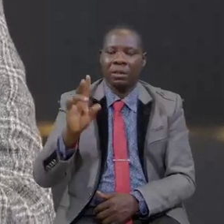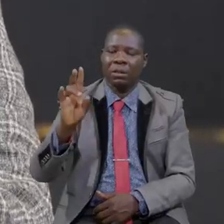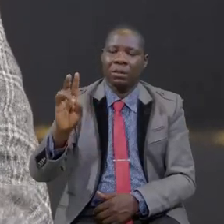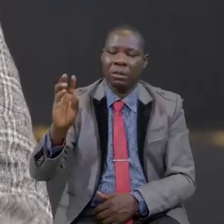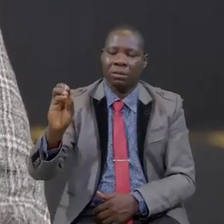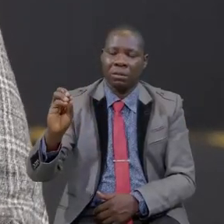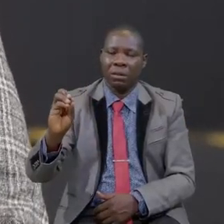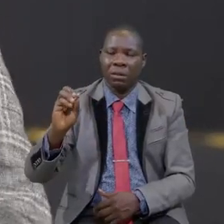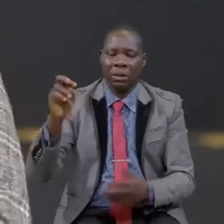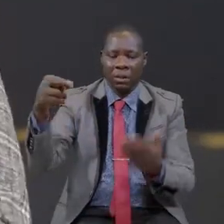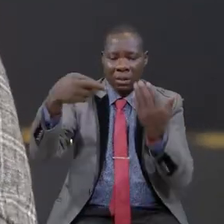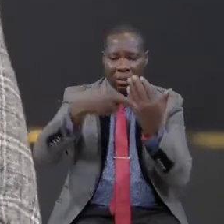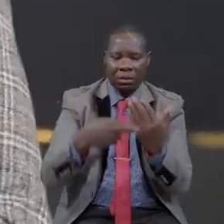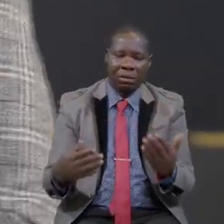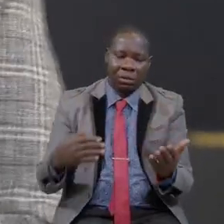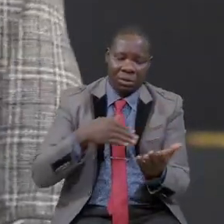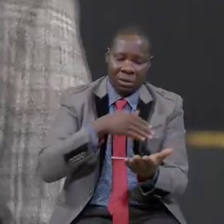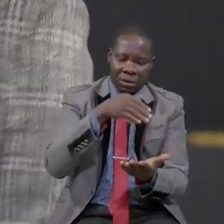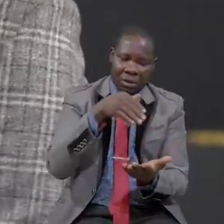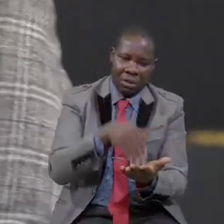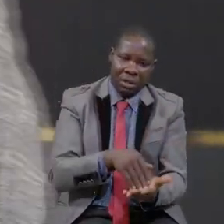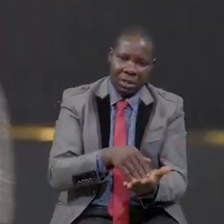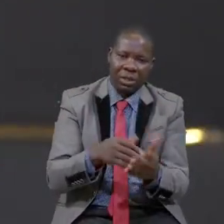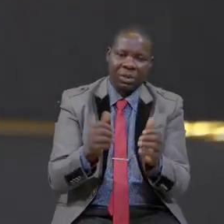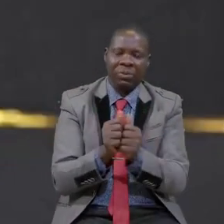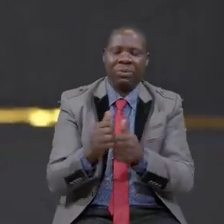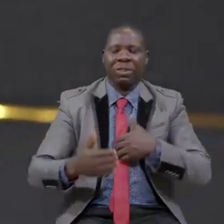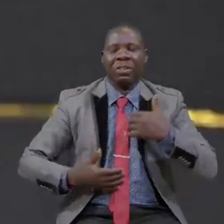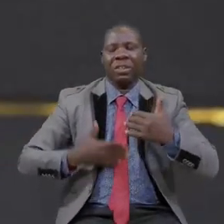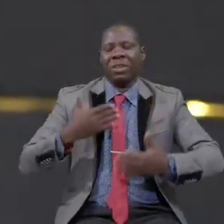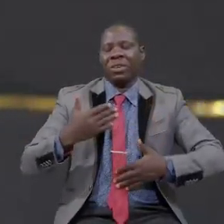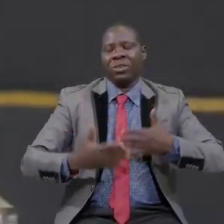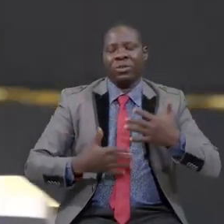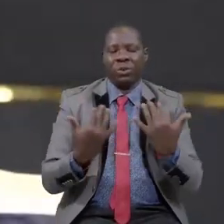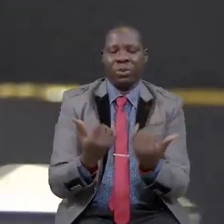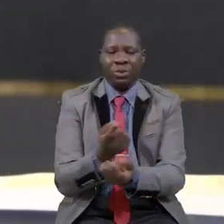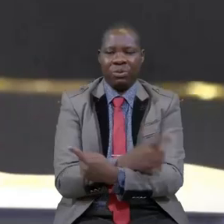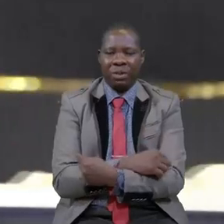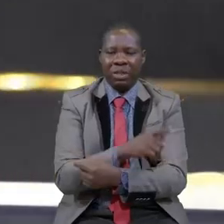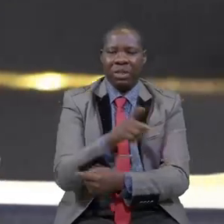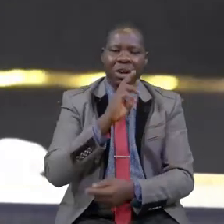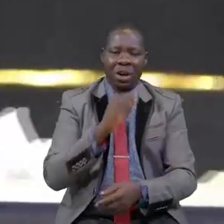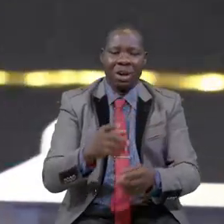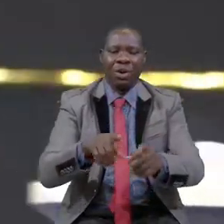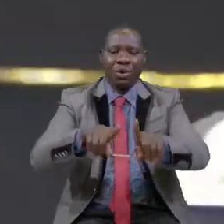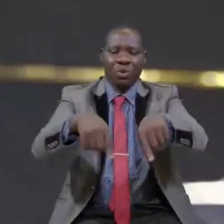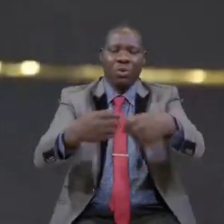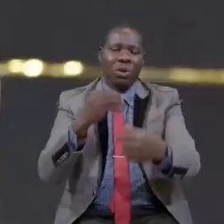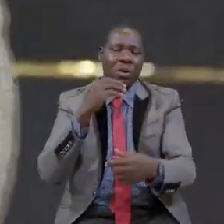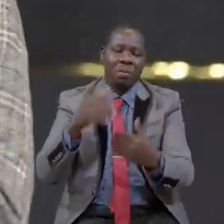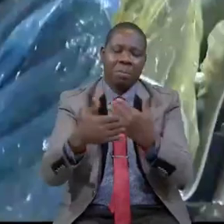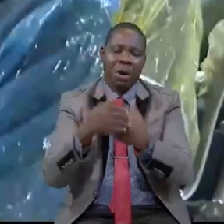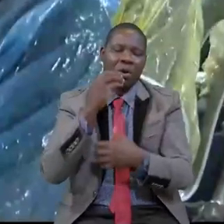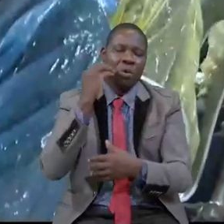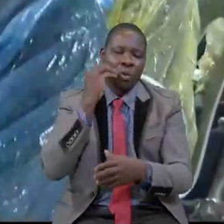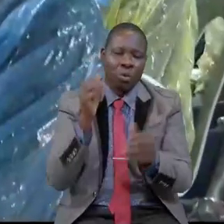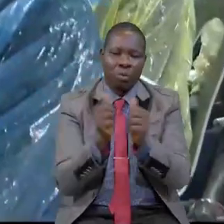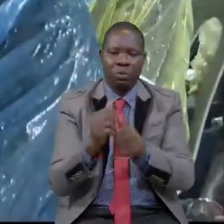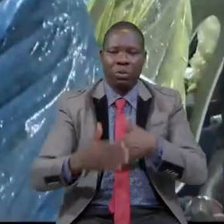Les 70 revinrent avec joie. Ce soir, tu retourneras à la maison avec la